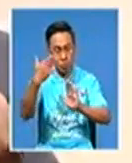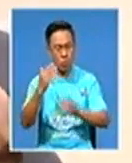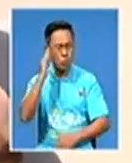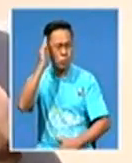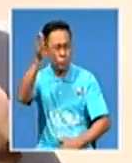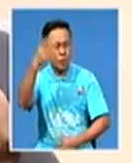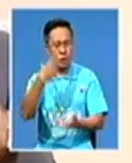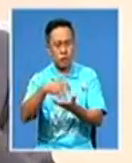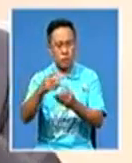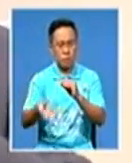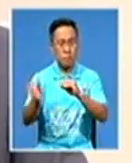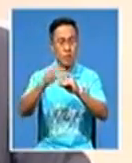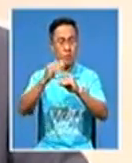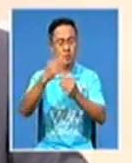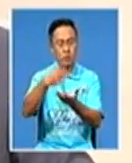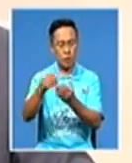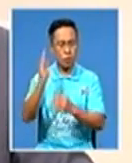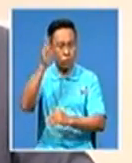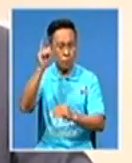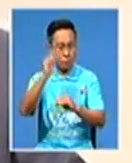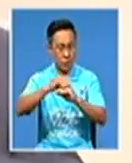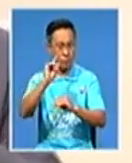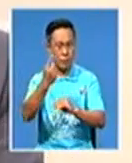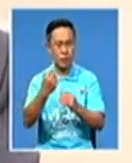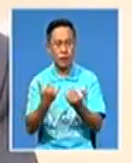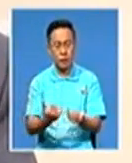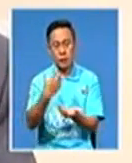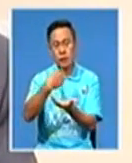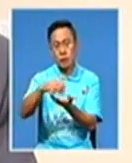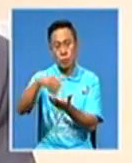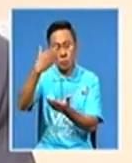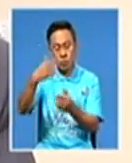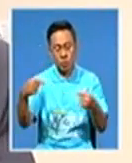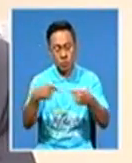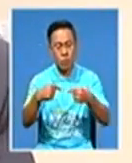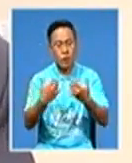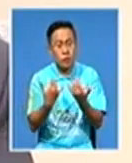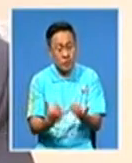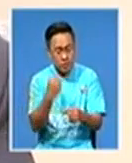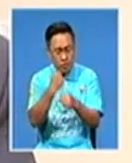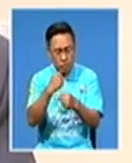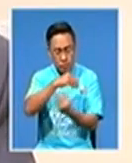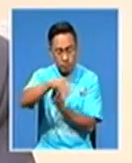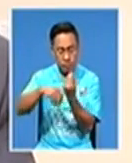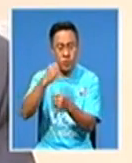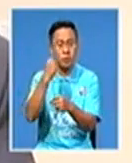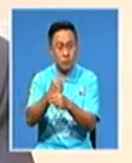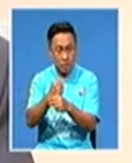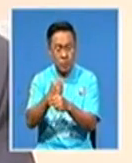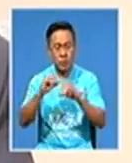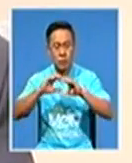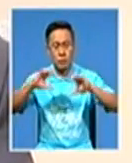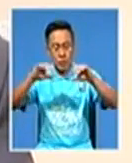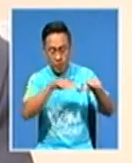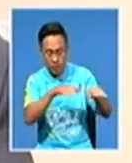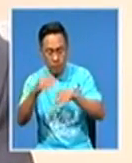ในอนาคตเมื่อเกิดมีอะไรจะมาเล่าสู่กันฟังครับผมก็เลยมาเล่าให้เห็นว่านี่คือสิ่งที่ได้ทำมาแล้วและสิ่งที่รัฐบ